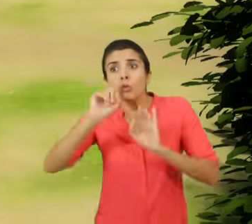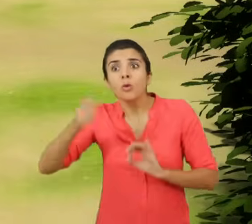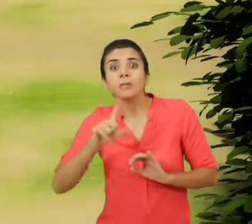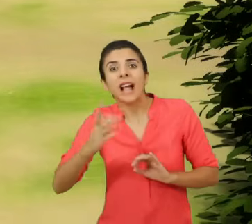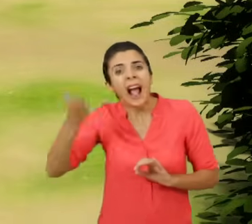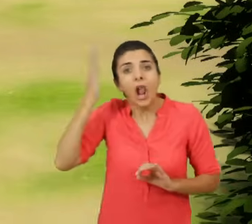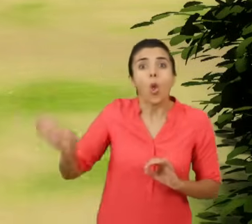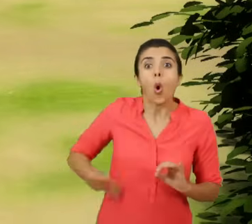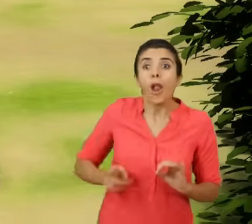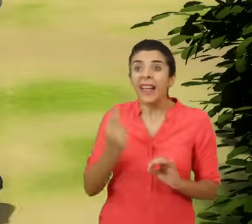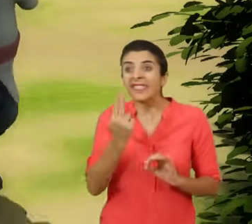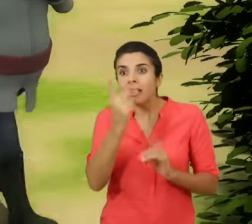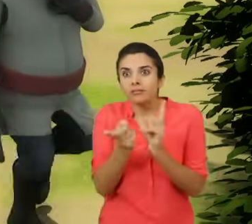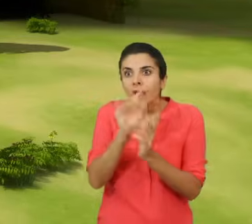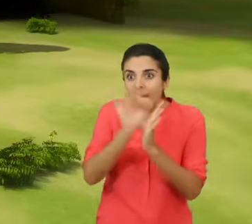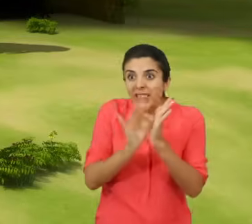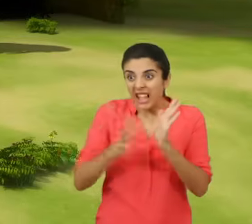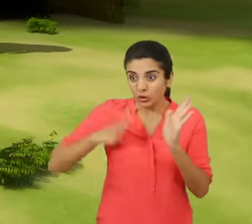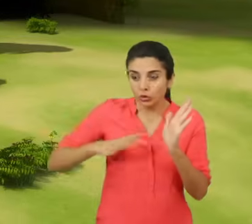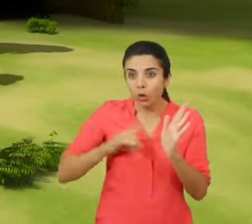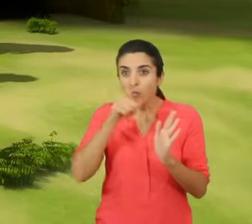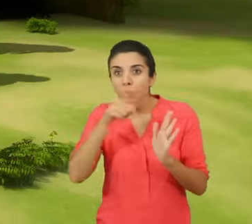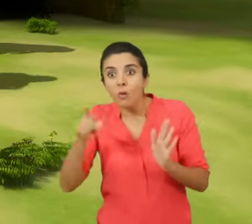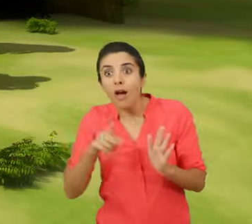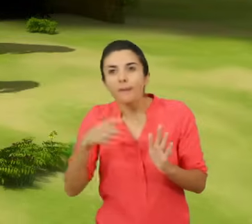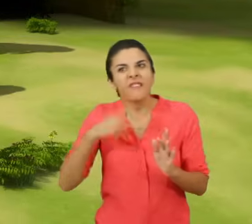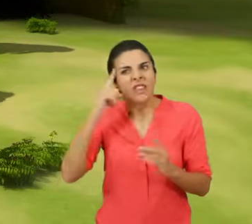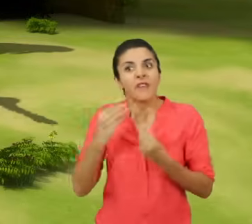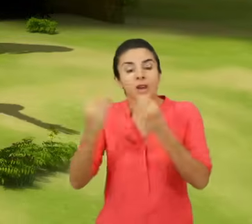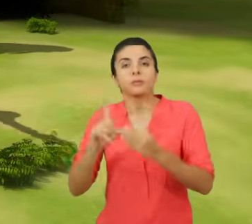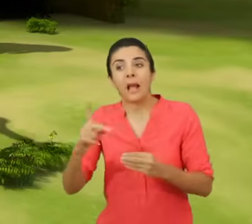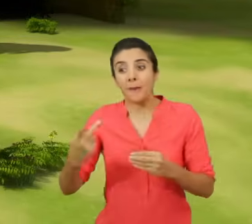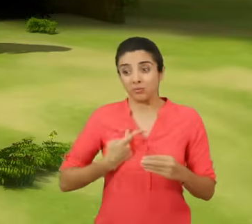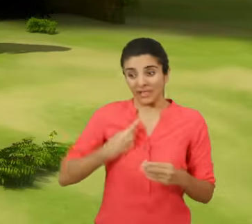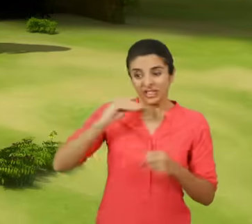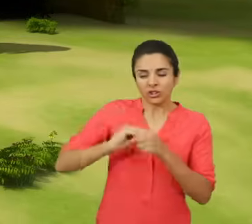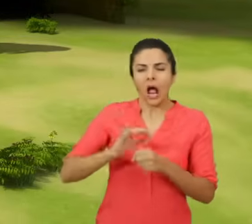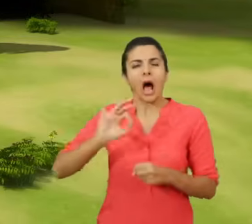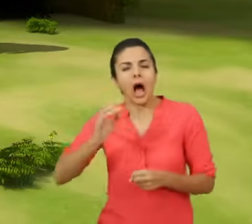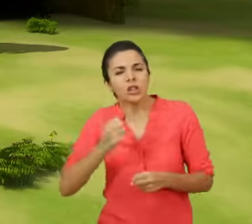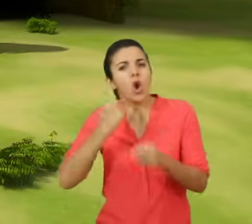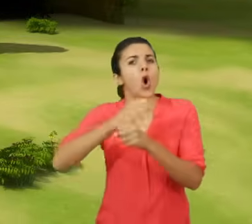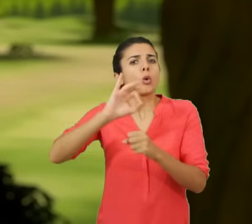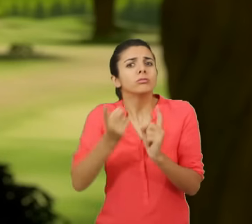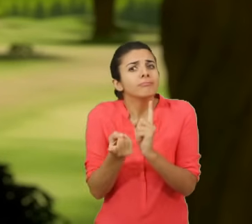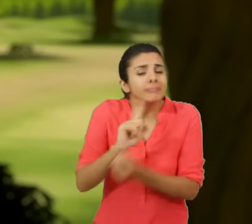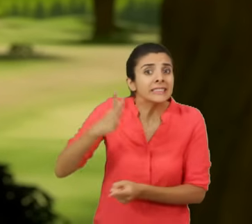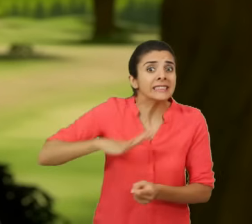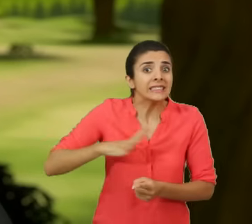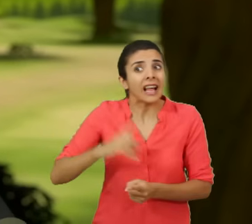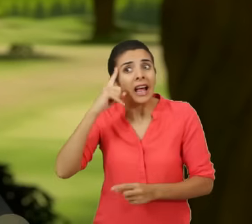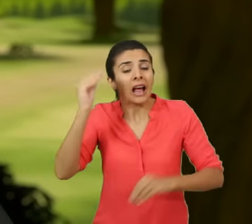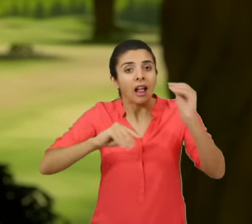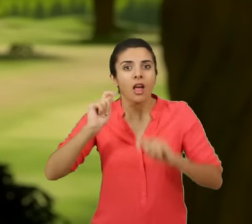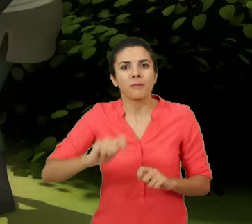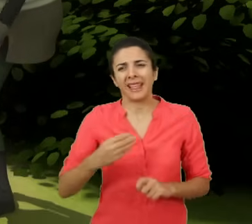Keloğlan'ın 7 dileğini yönlendirmeliyiz. Bizim için dilemeli. Altın, gümüş dilemeli. Yemek de dilese olur